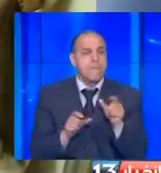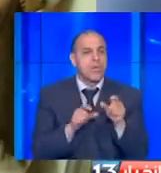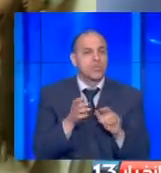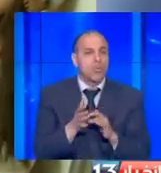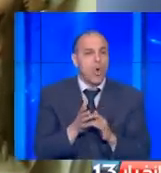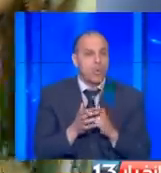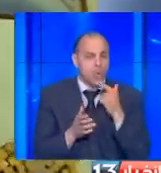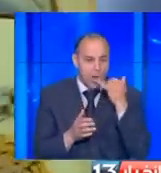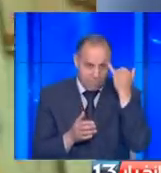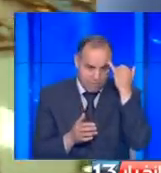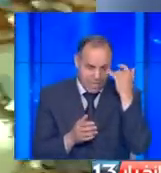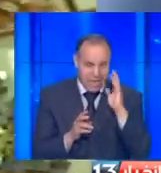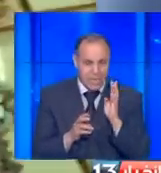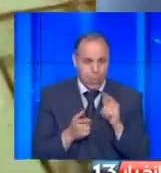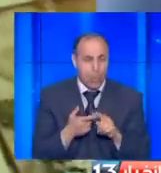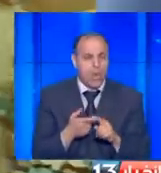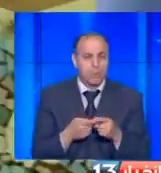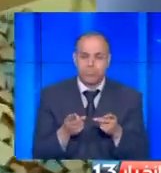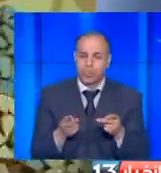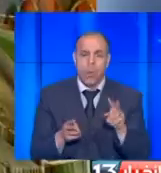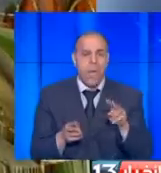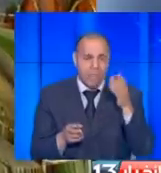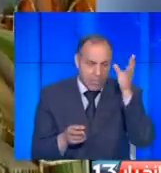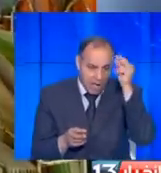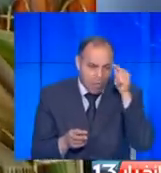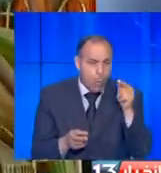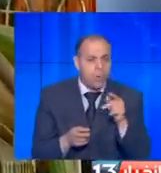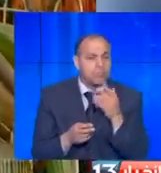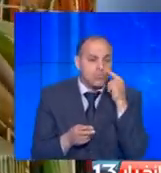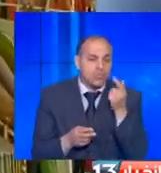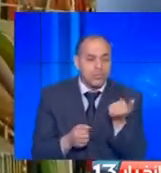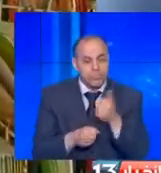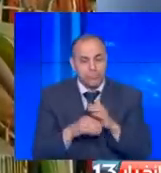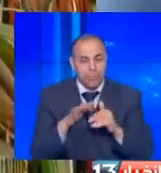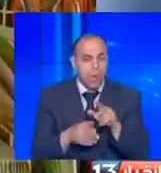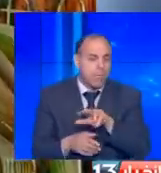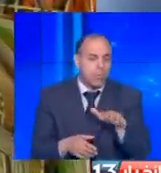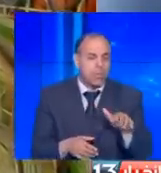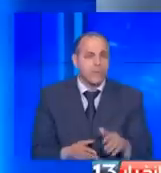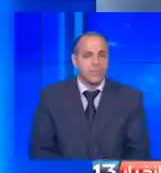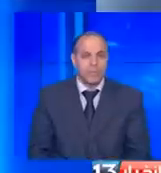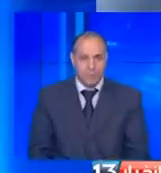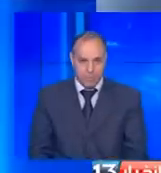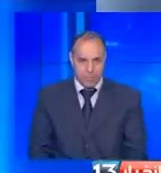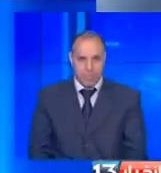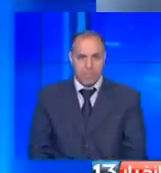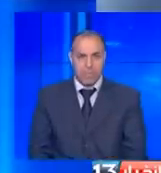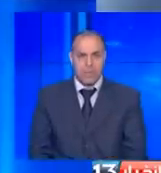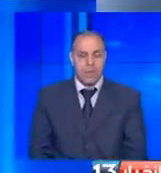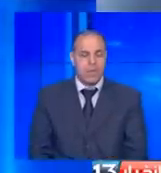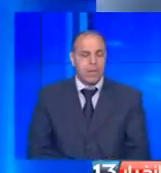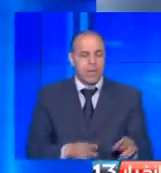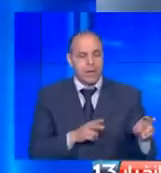من الندوات الفكريه التي تطرح واقع الثقافه وتطلعات المبدعين في مختلف الفنون.